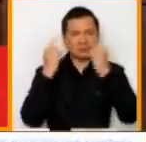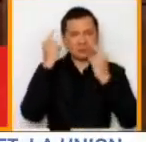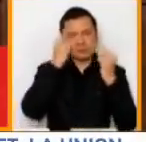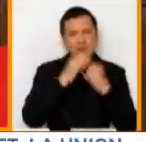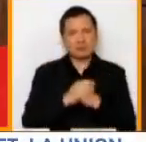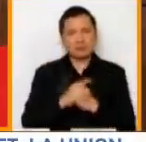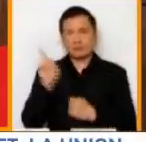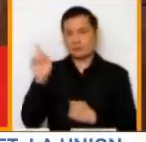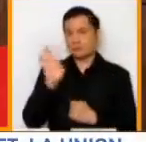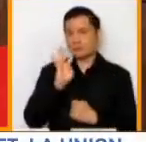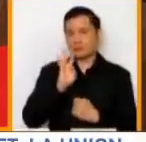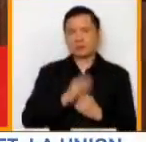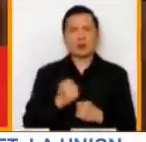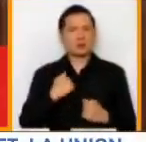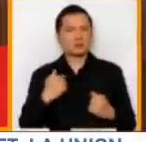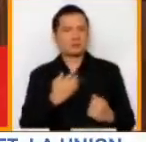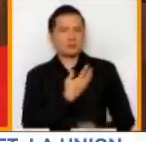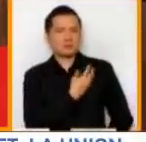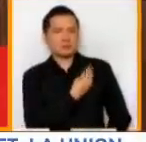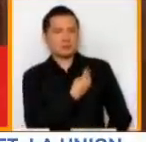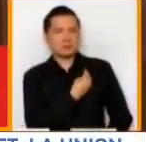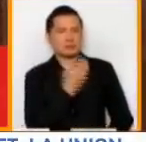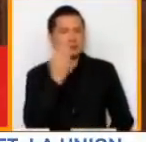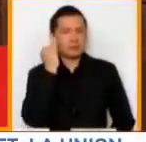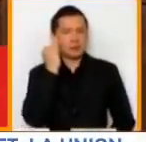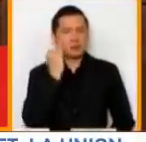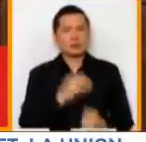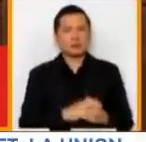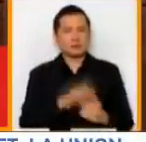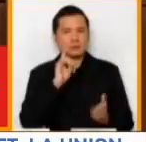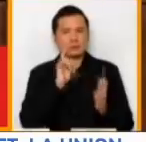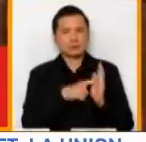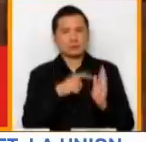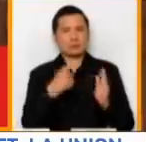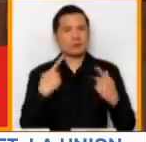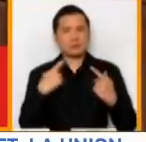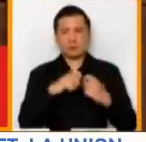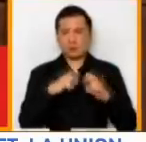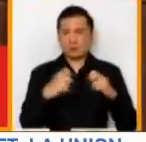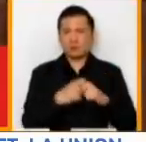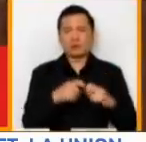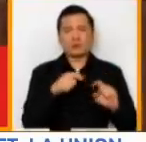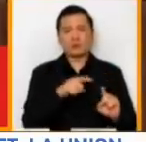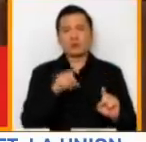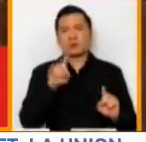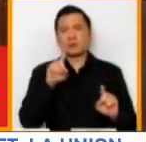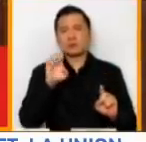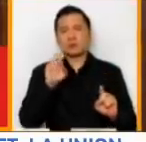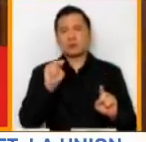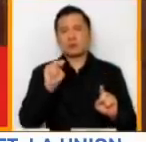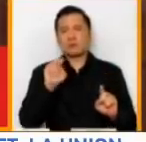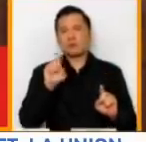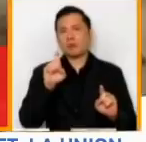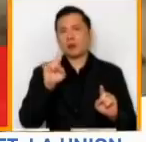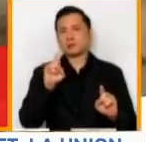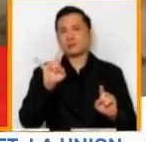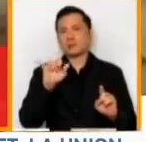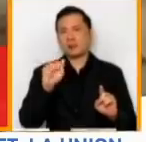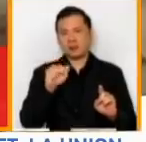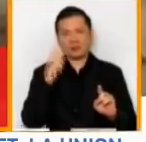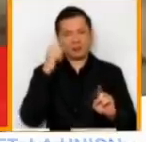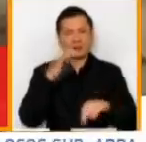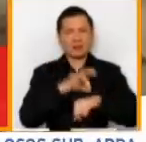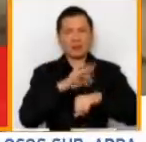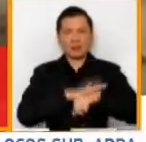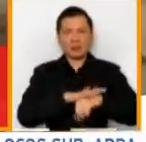sa mangyayari dahil nga din po yung nagkaroon din po ng issue dati sa Dengvax siya, dun po sa vaccine na po yun.